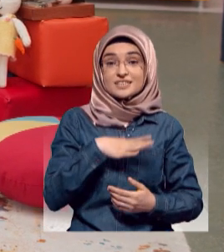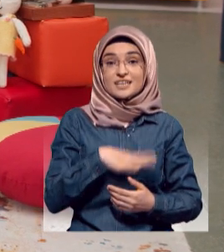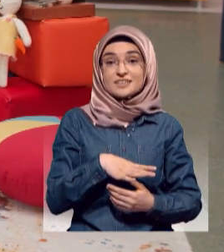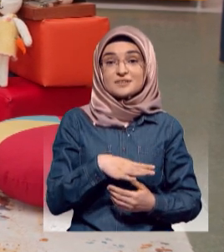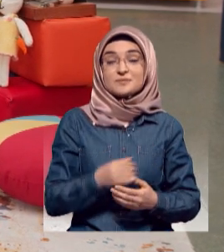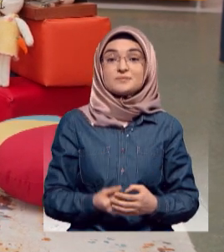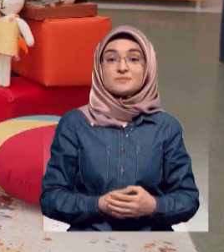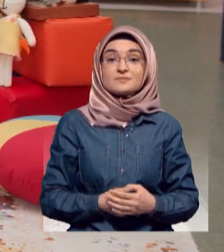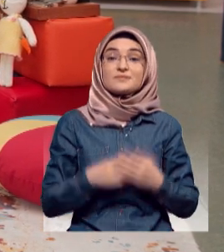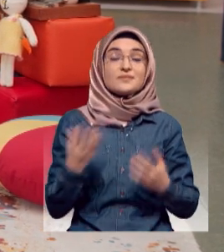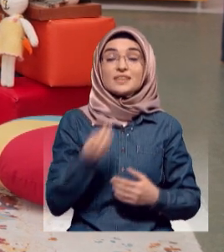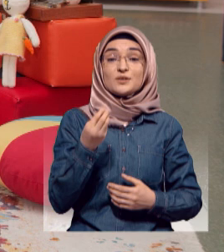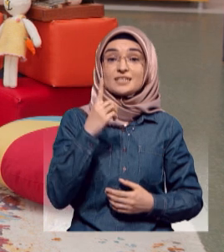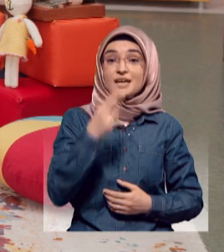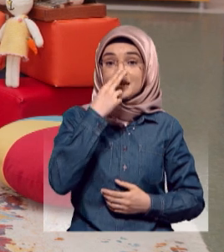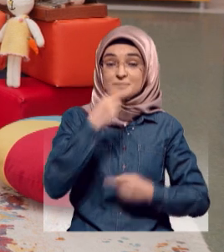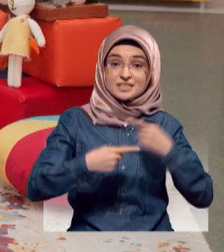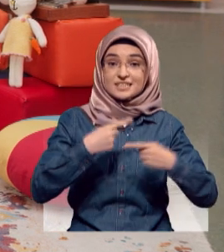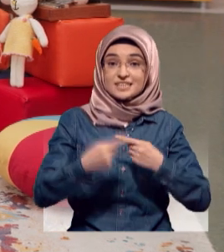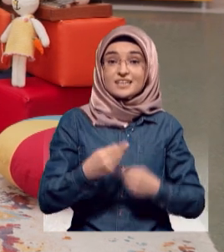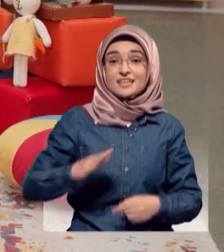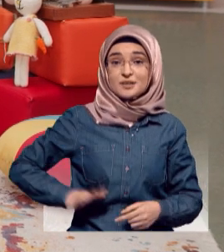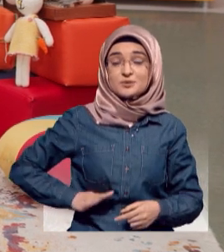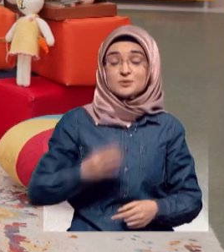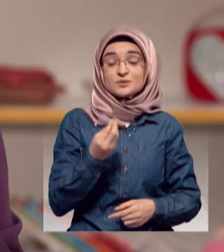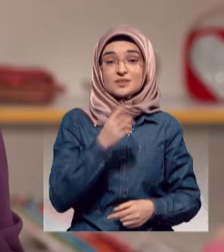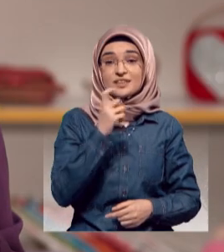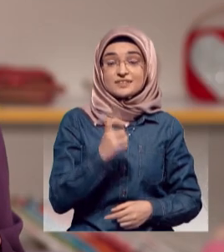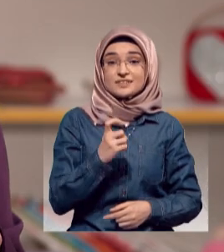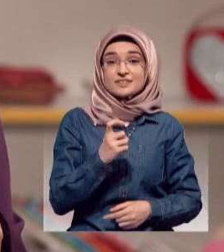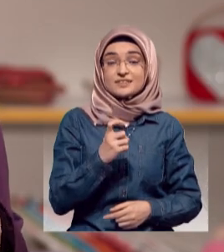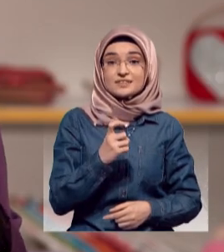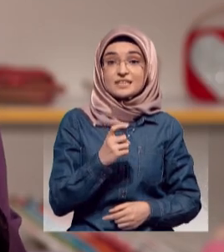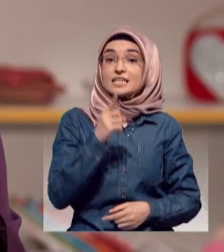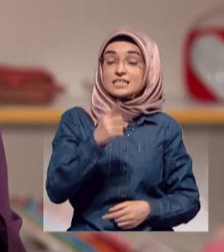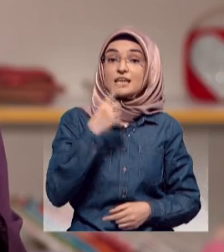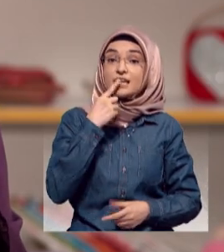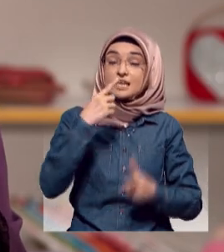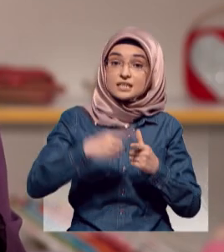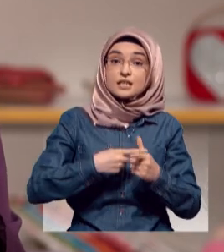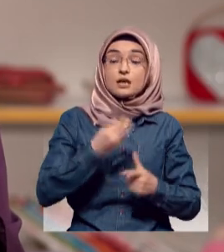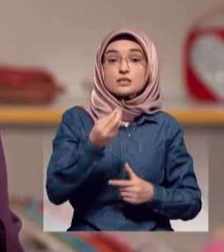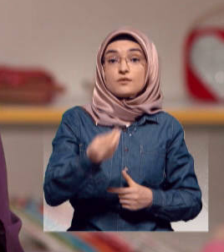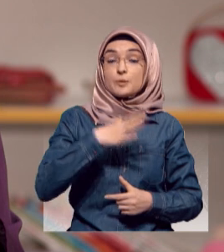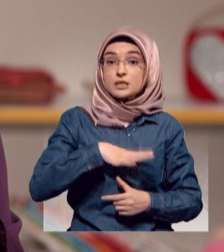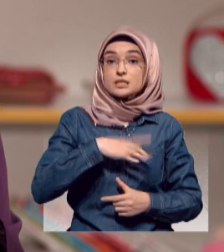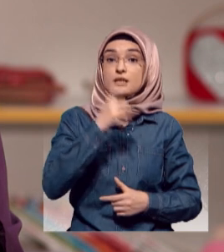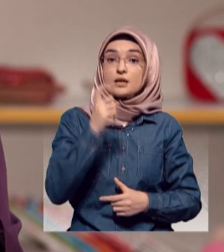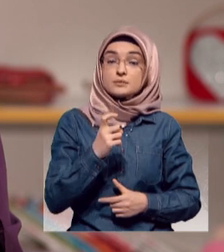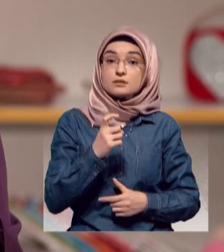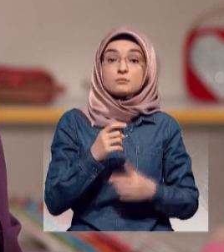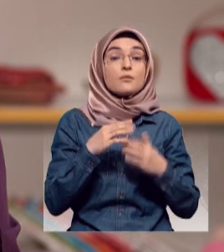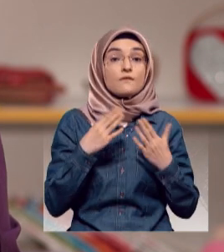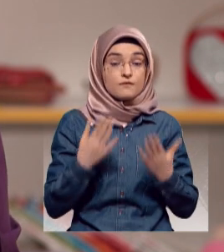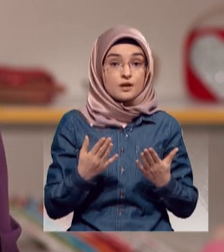istiyordu. Ne güzel bir gelenek, öyle değil mi çocuklar? Sen de bir diş kirası vermeyi ister misin?